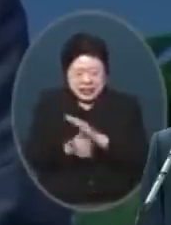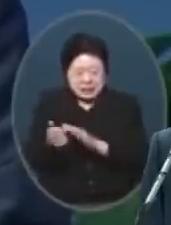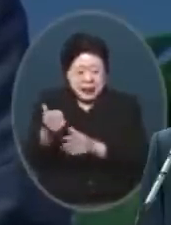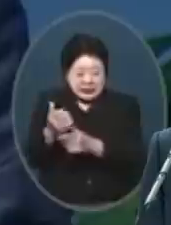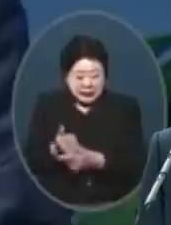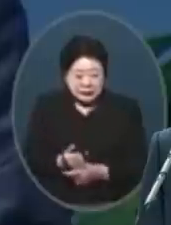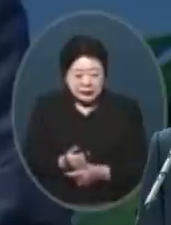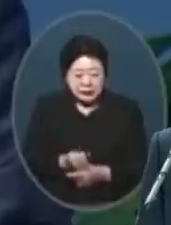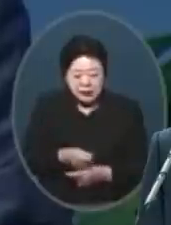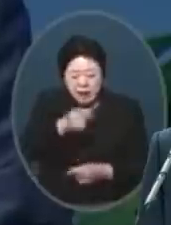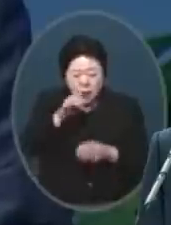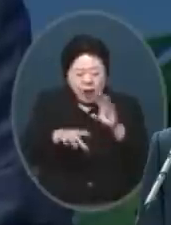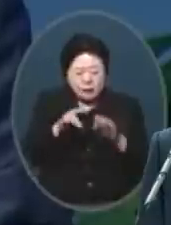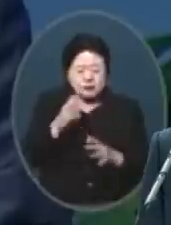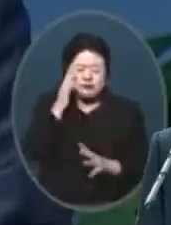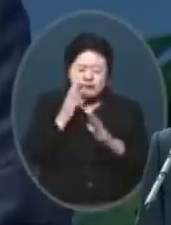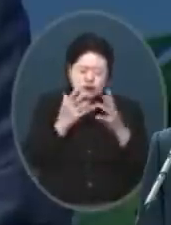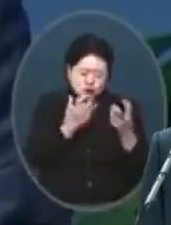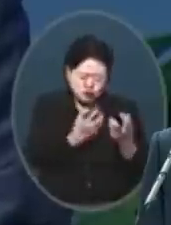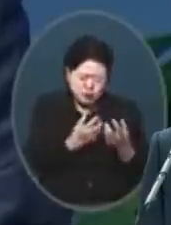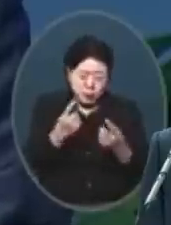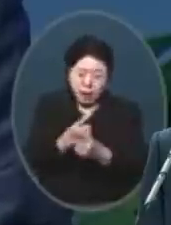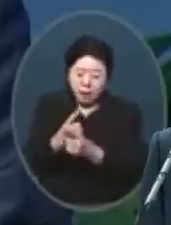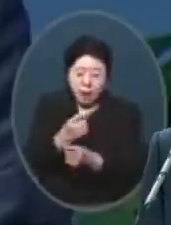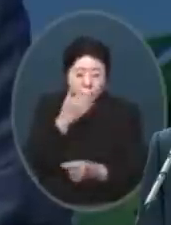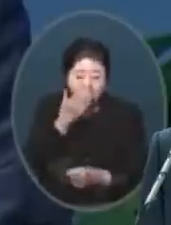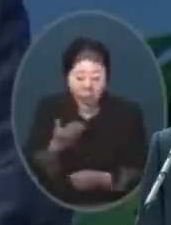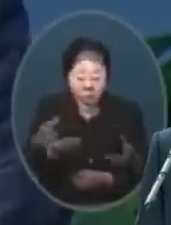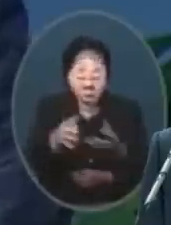황무지를 푸른 숲으로 바꿀 수가 있다는 것입니다.